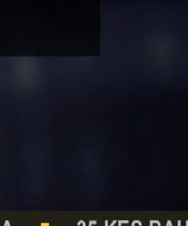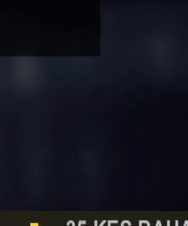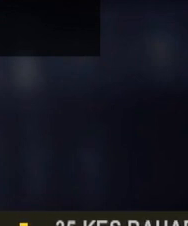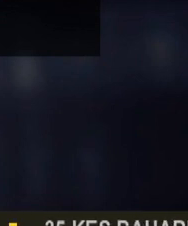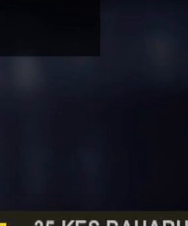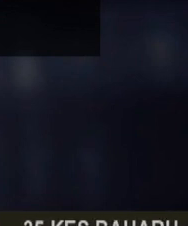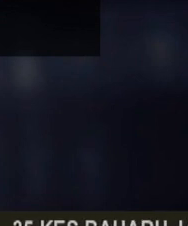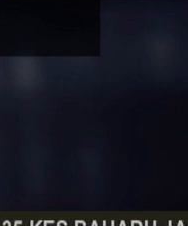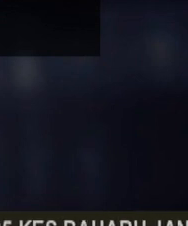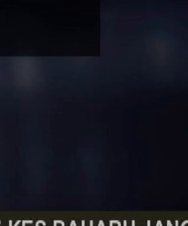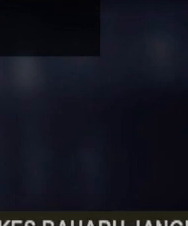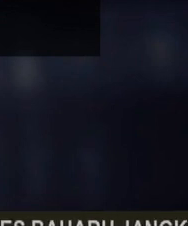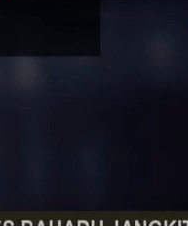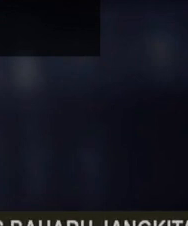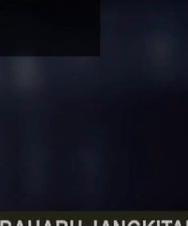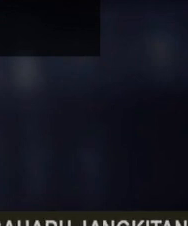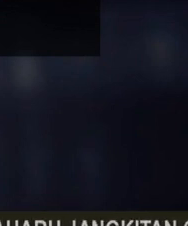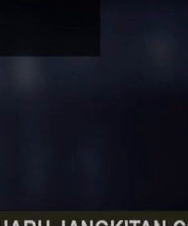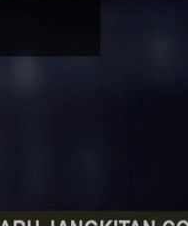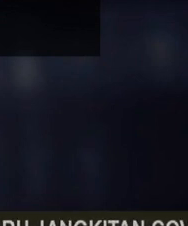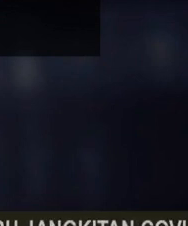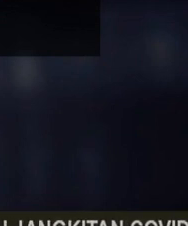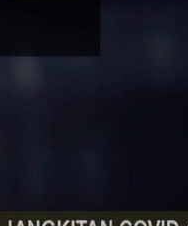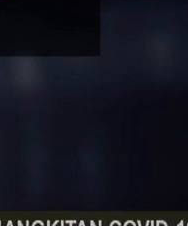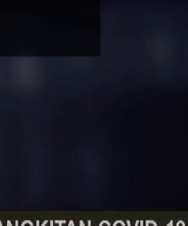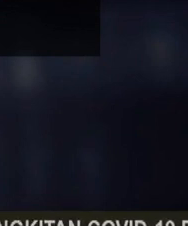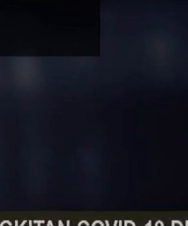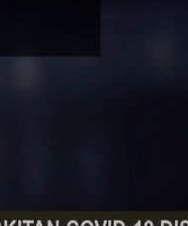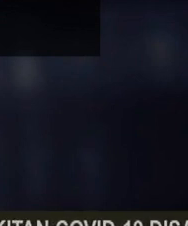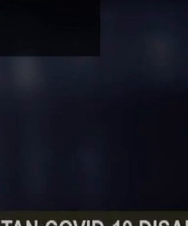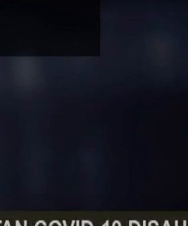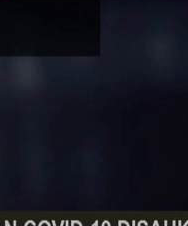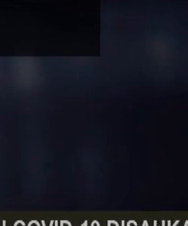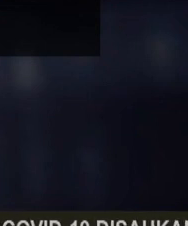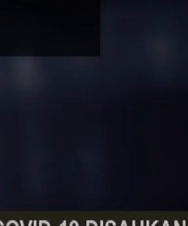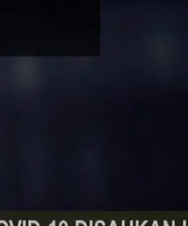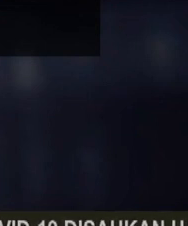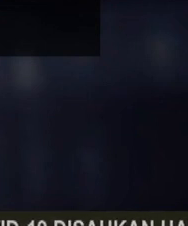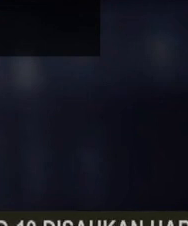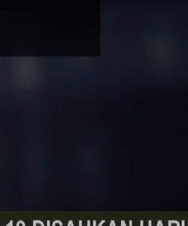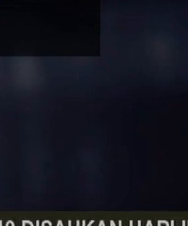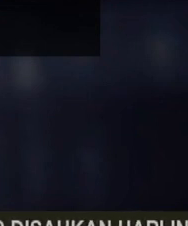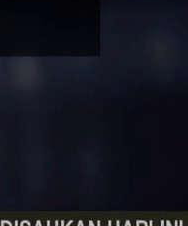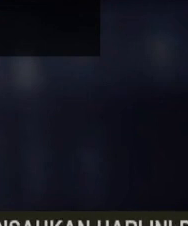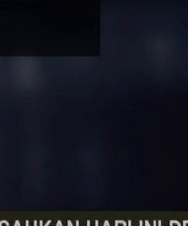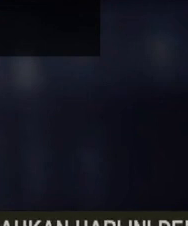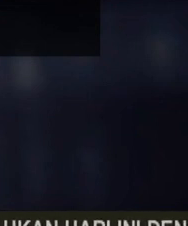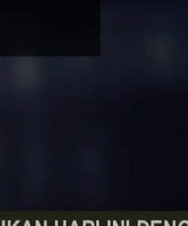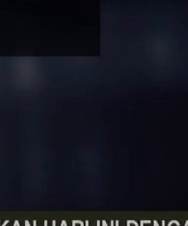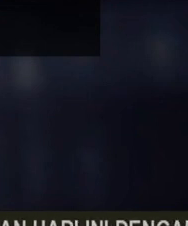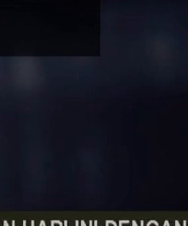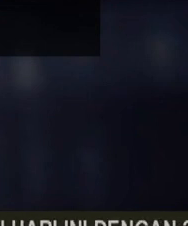atau Serikat bengkel 39 untuk menghadapkan penyata Cukai pendapatan masing-masing selewat jawabnya pada 30 Jun